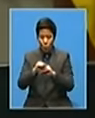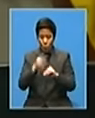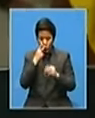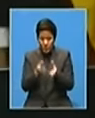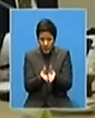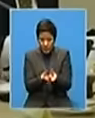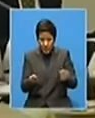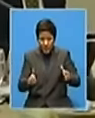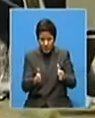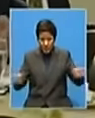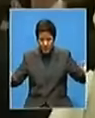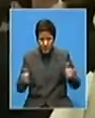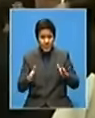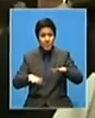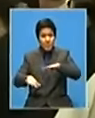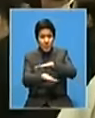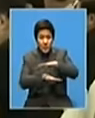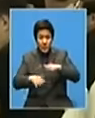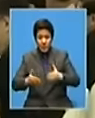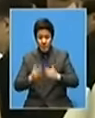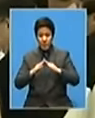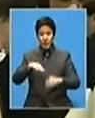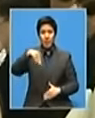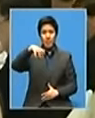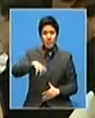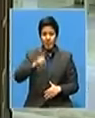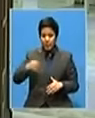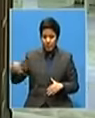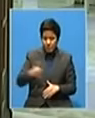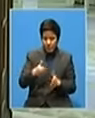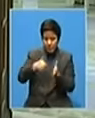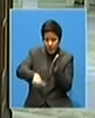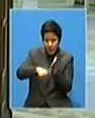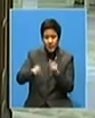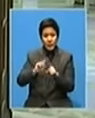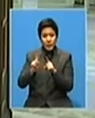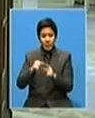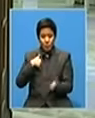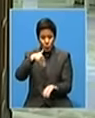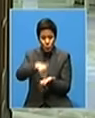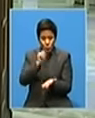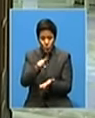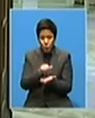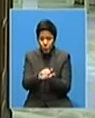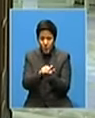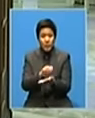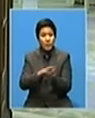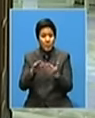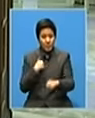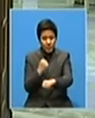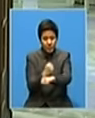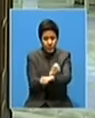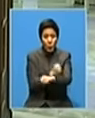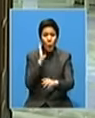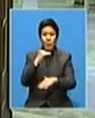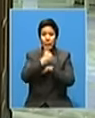ขอบเขตพื้นที่โครงสร้างพื้นฐานด่านศุลกากรนิคมอุตสาหกรรมศูนย์บริการแบบเบ็ดเสร็จด้านแรงงานแรงงานต่างด้